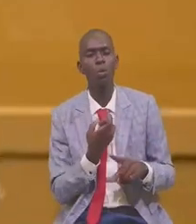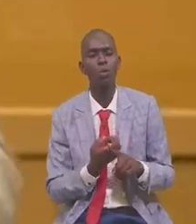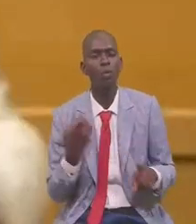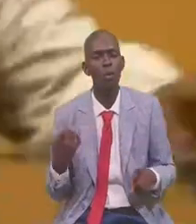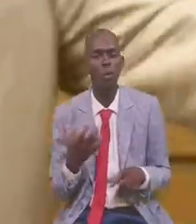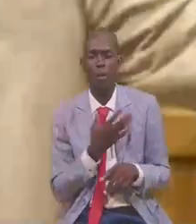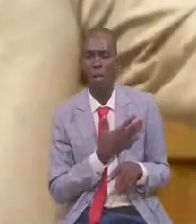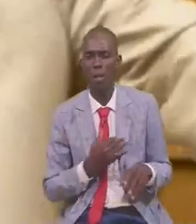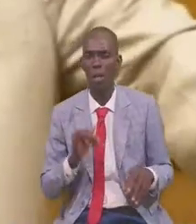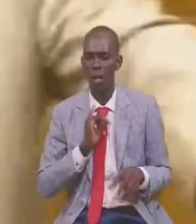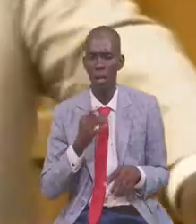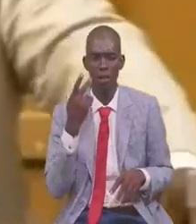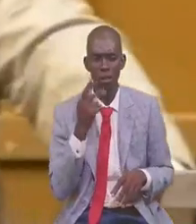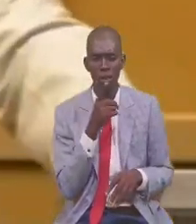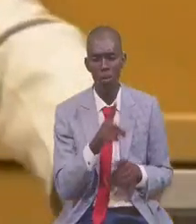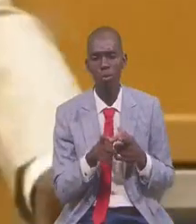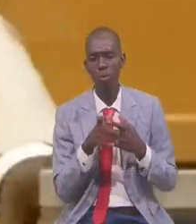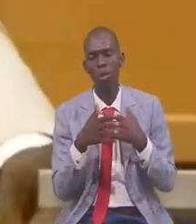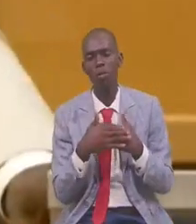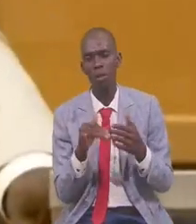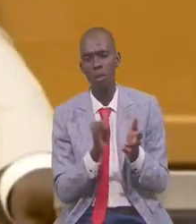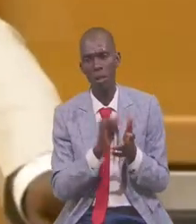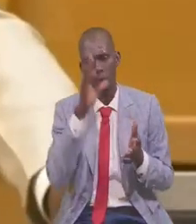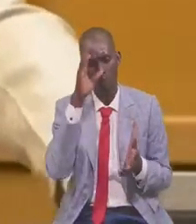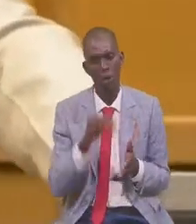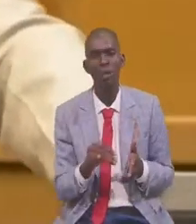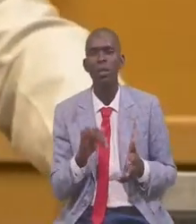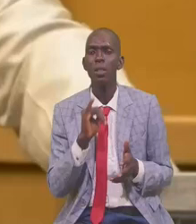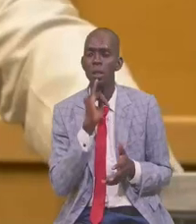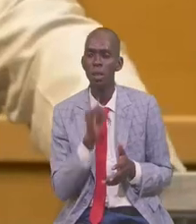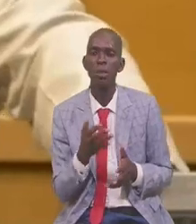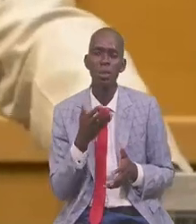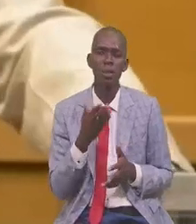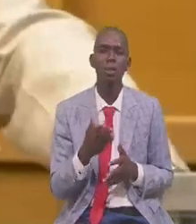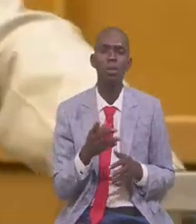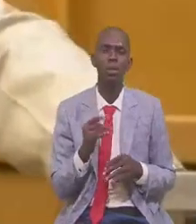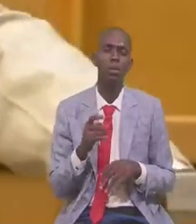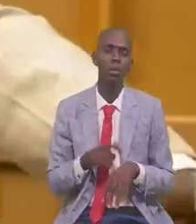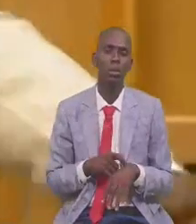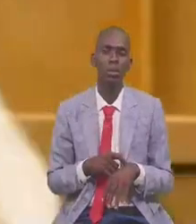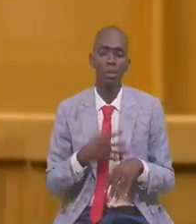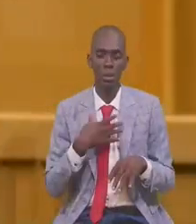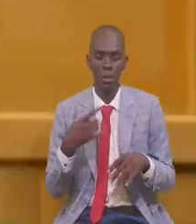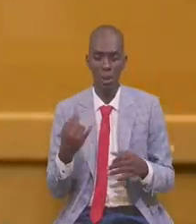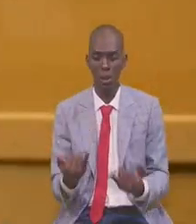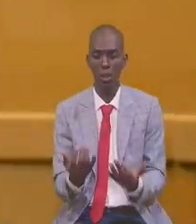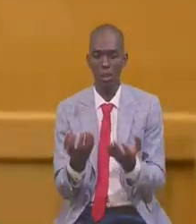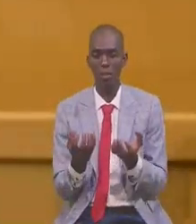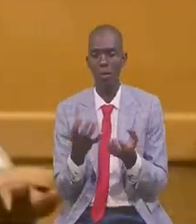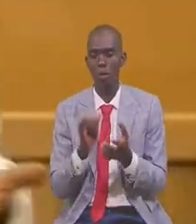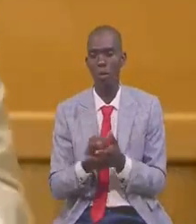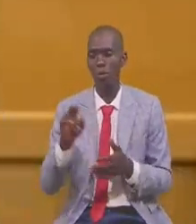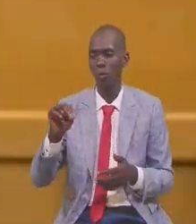après cet homme? Est-ce que c'est le moment d'avoir des vignes et tout cela? Mais la lèpre de Naaman vient sur